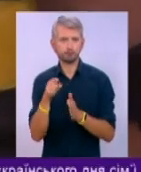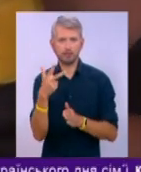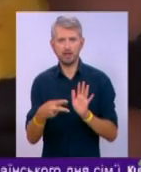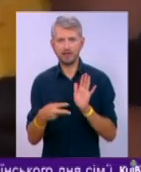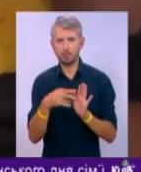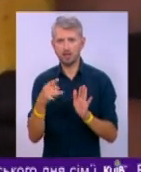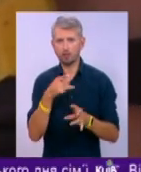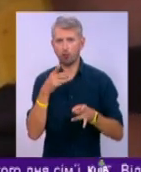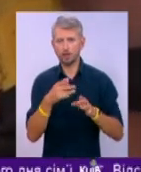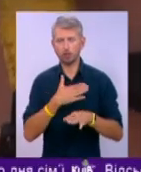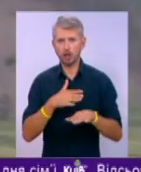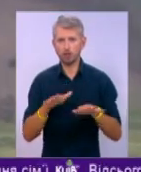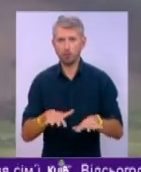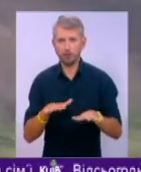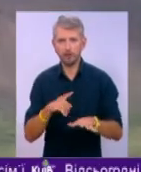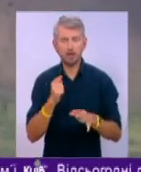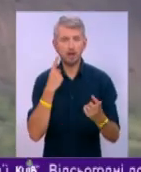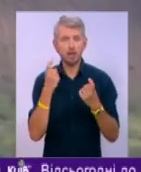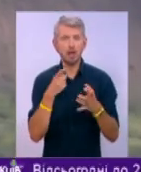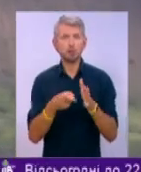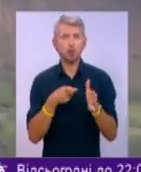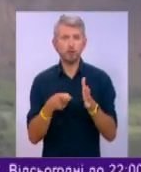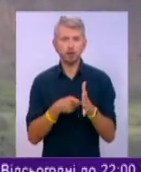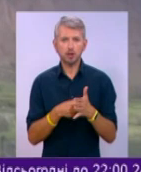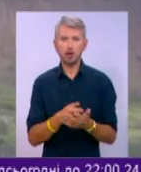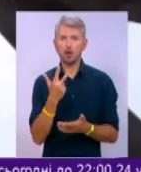37 разів обстрілювали наші позиції. За